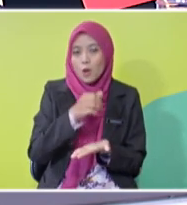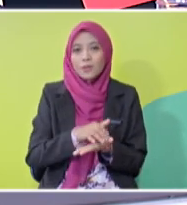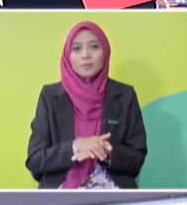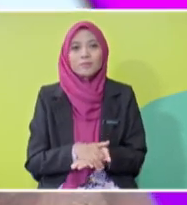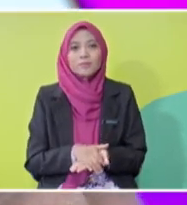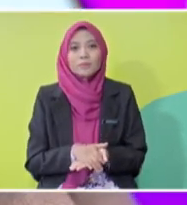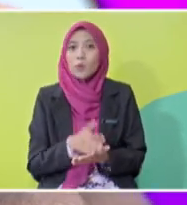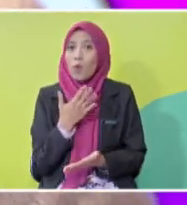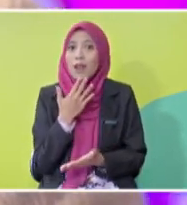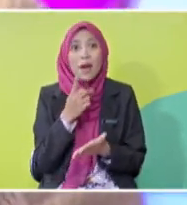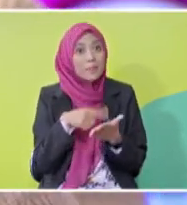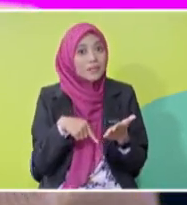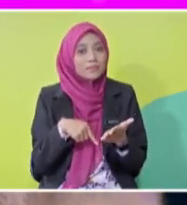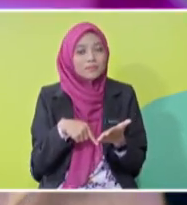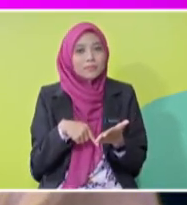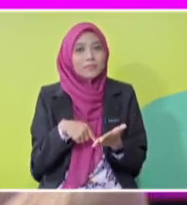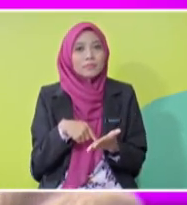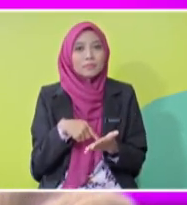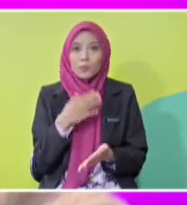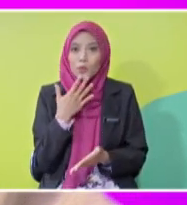ini warna apa